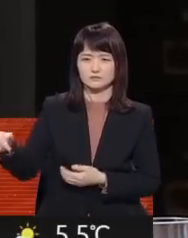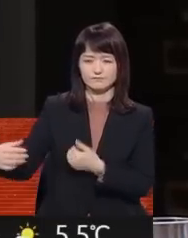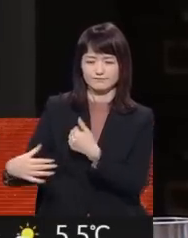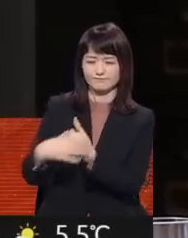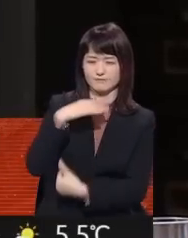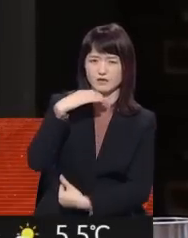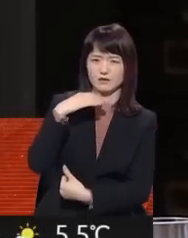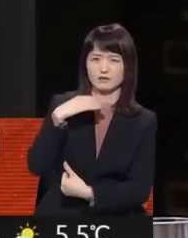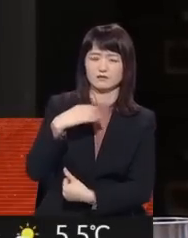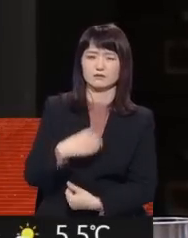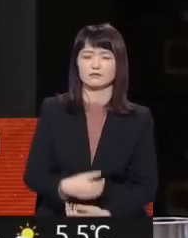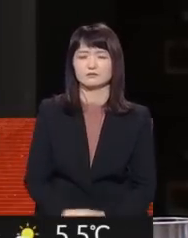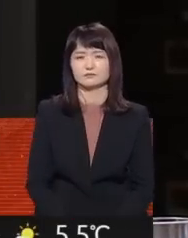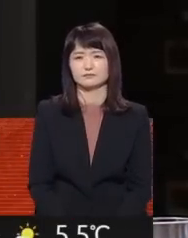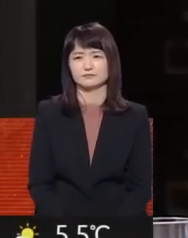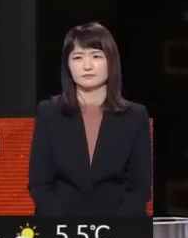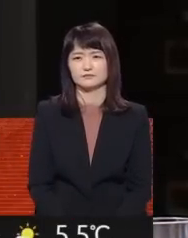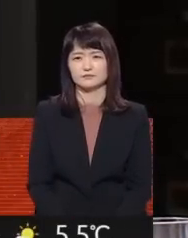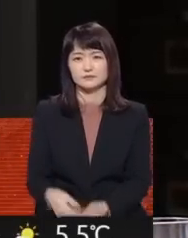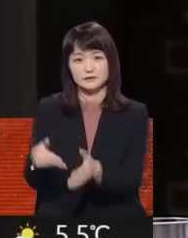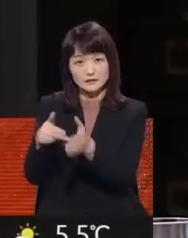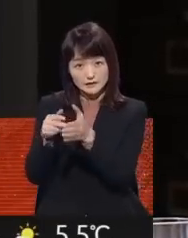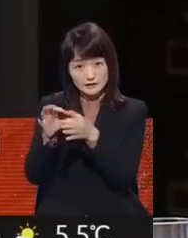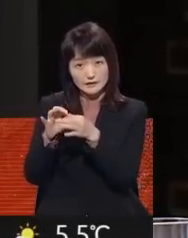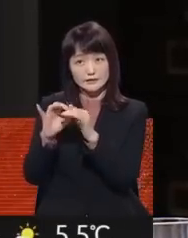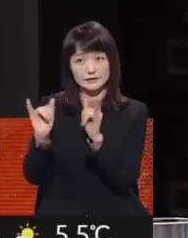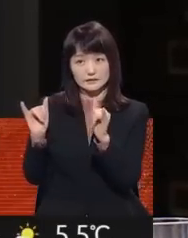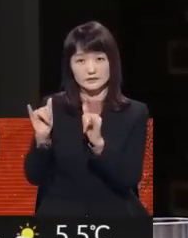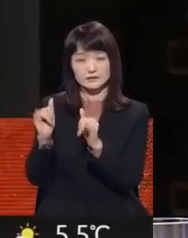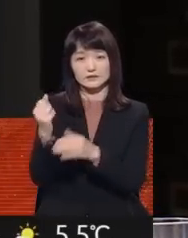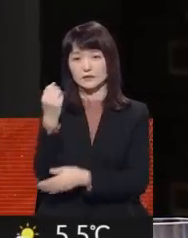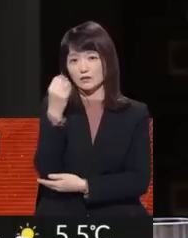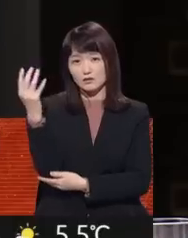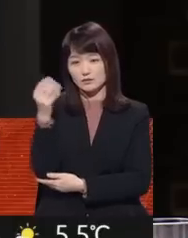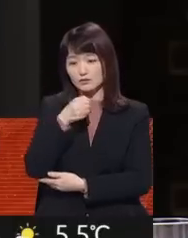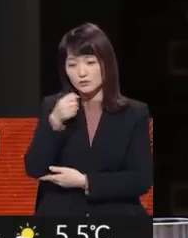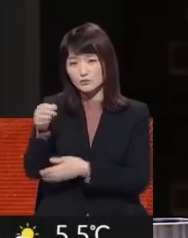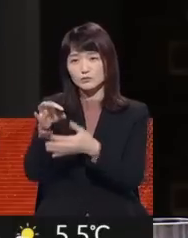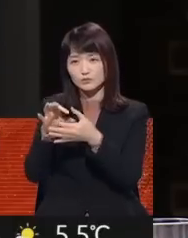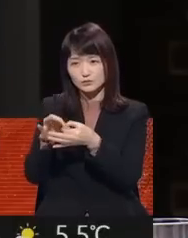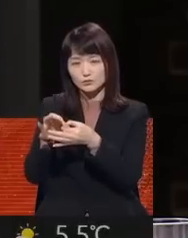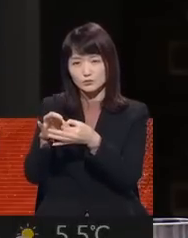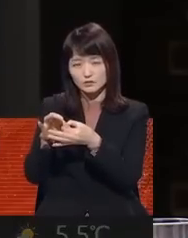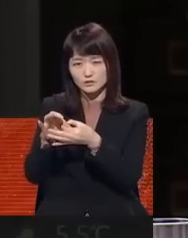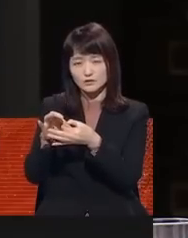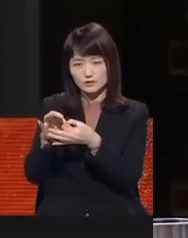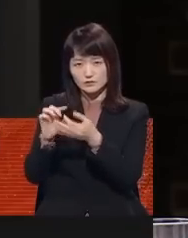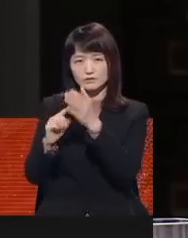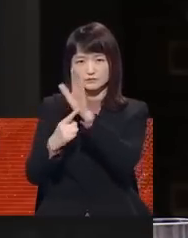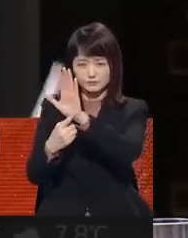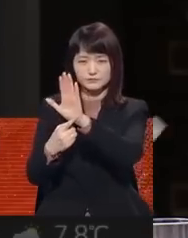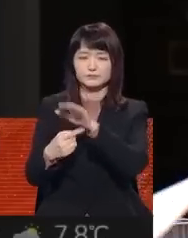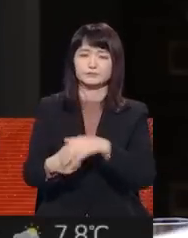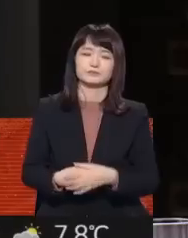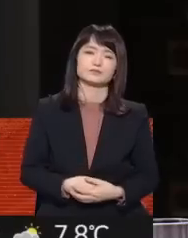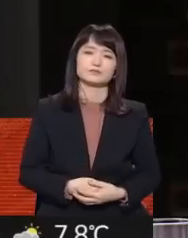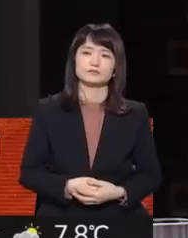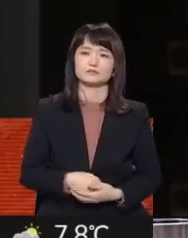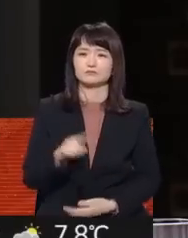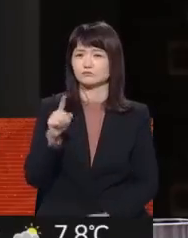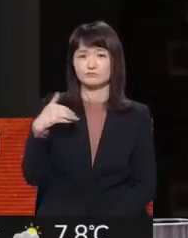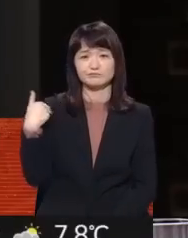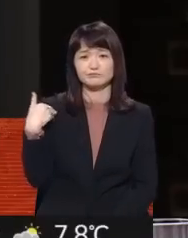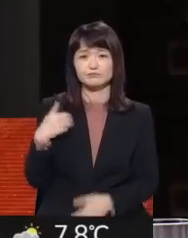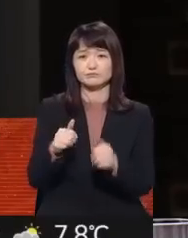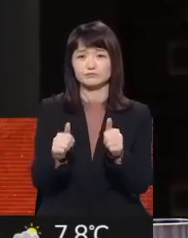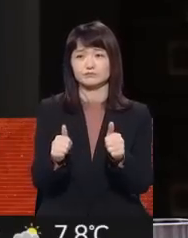음해를 받고 있다라고 재단체 관계자는 언론 인터뷰를 통해서 반박을 하고 있다는데 자 모르겠습니다 일단